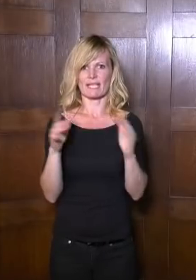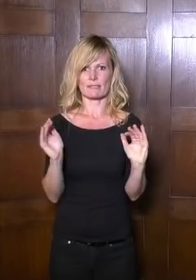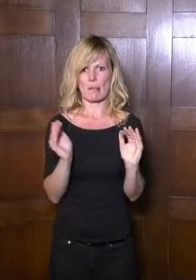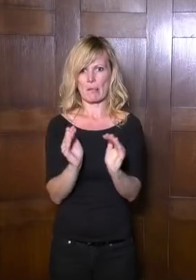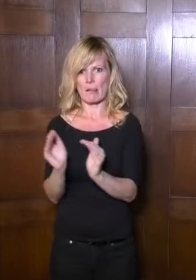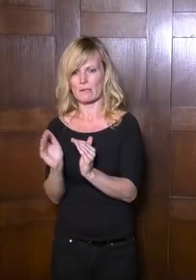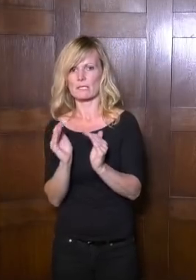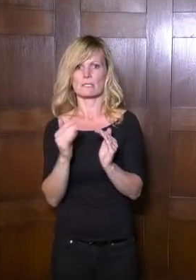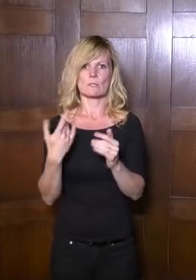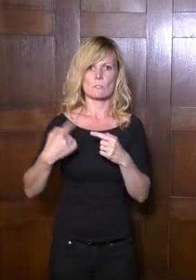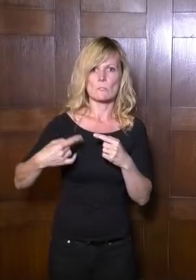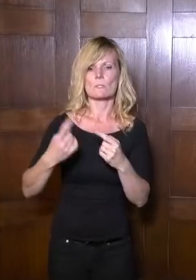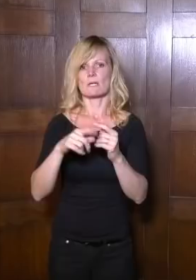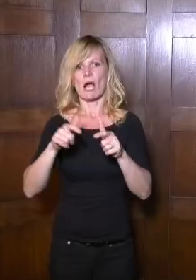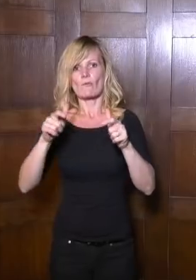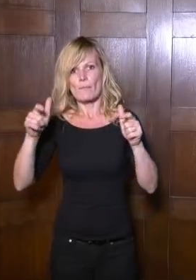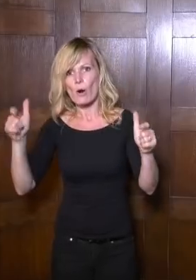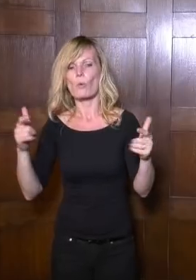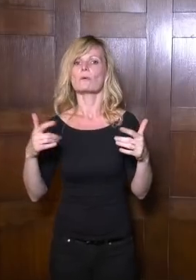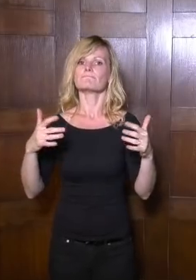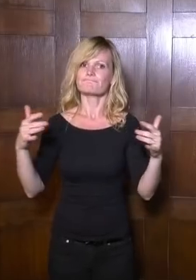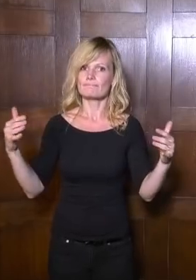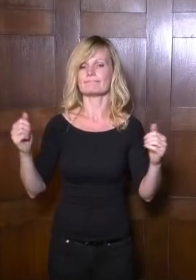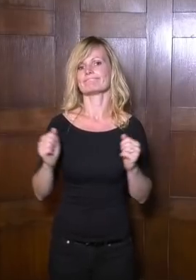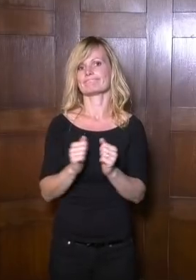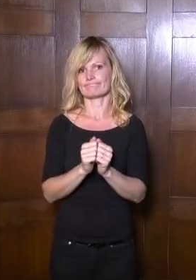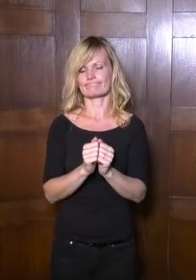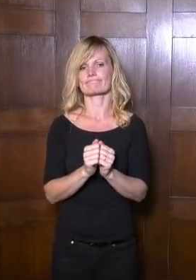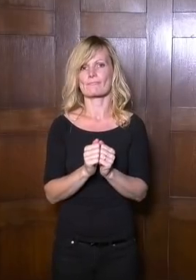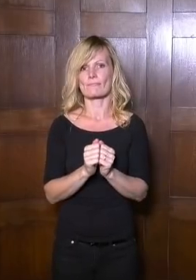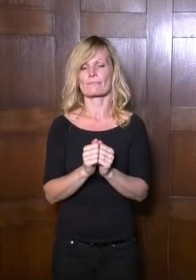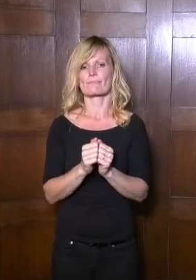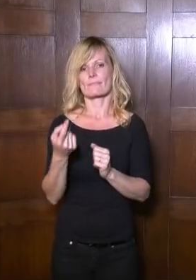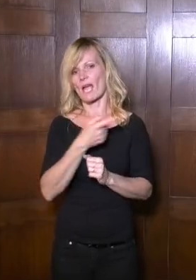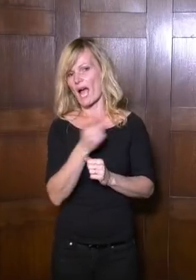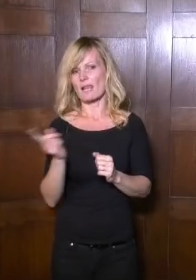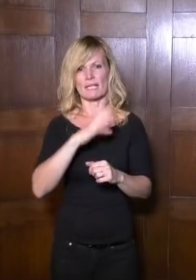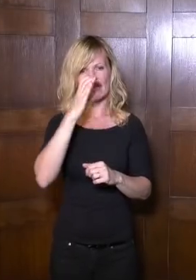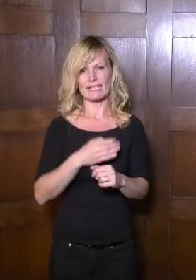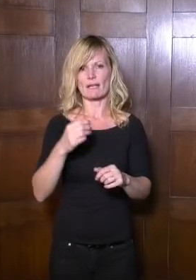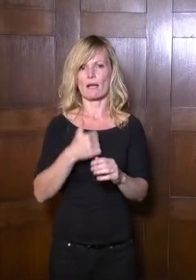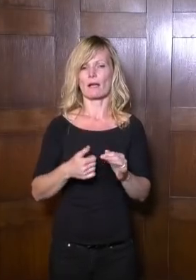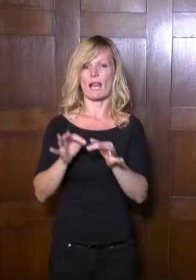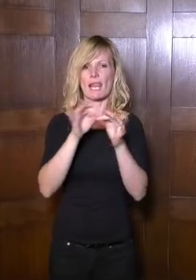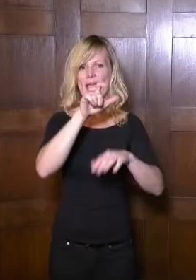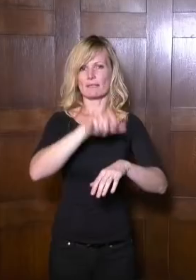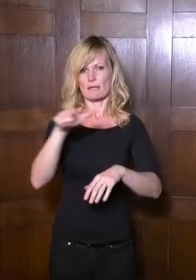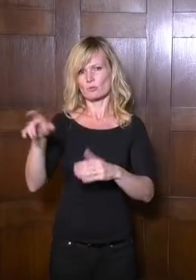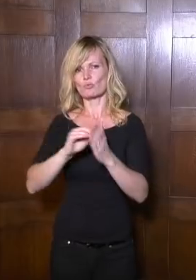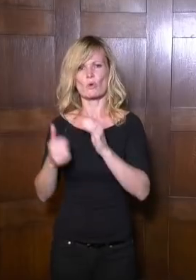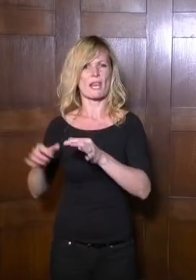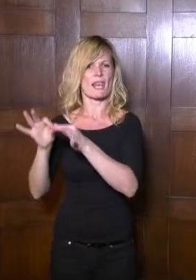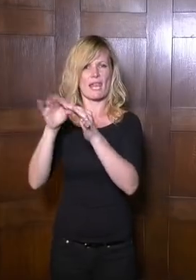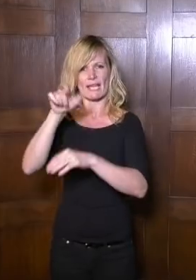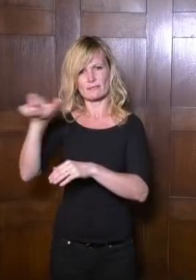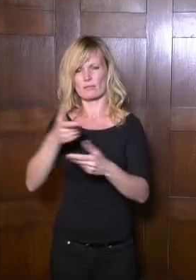her und bis das dann aufgebaut war. Wir haben mit allen Kita-Leitern, mit den Schulleitern gesprochen.